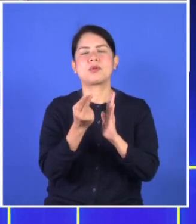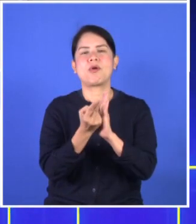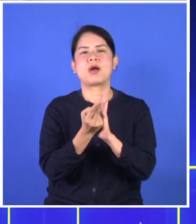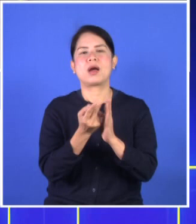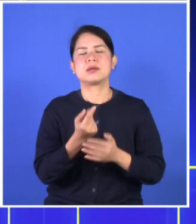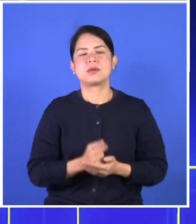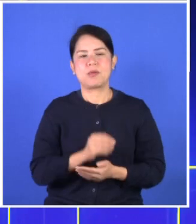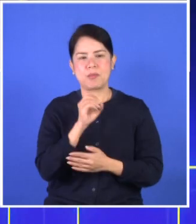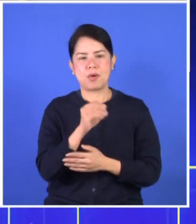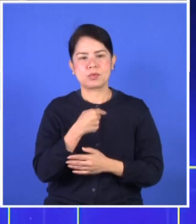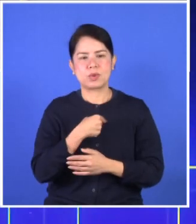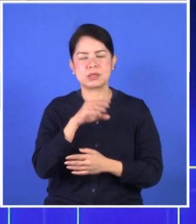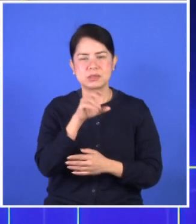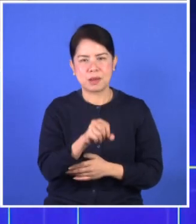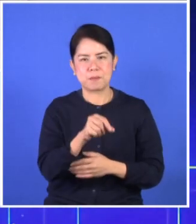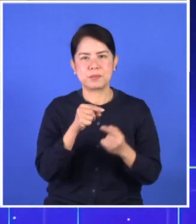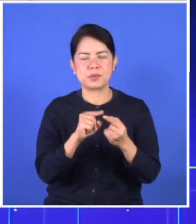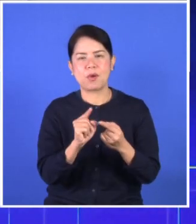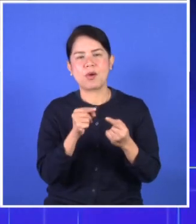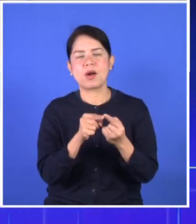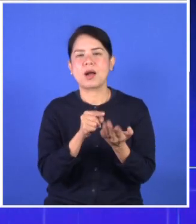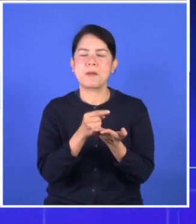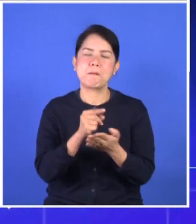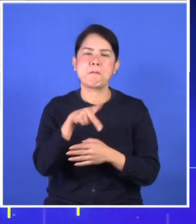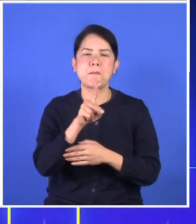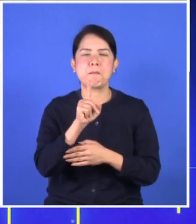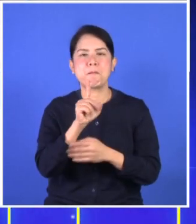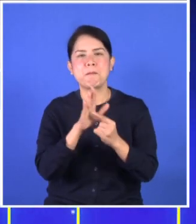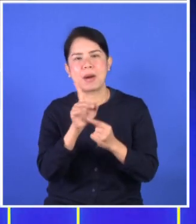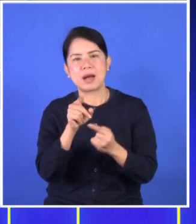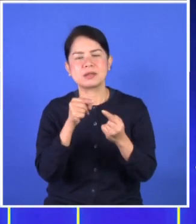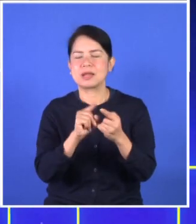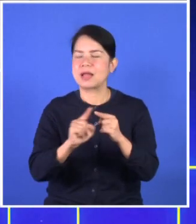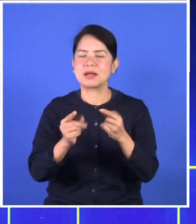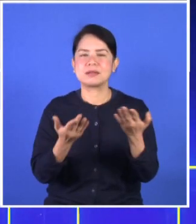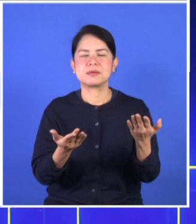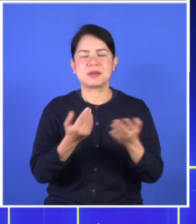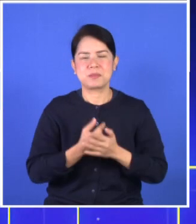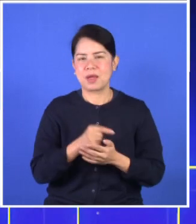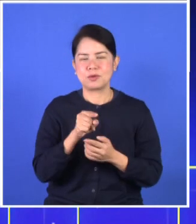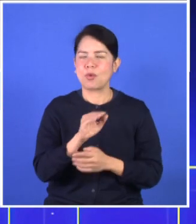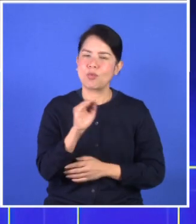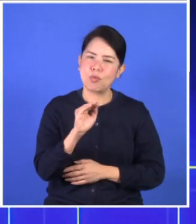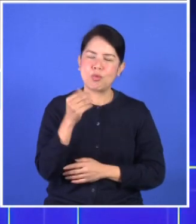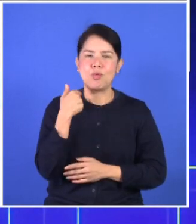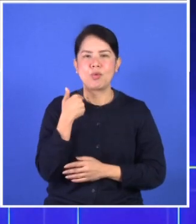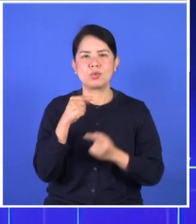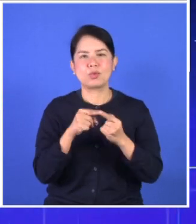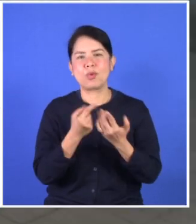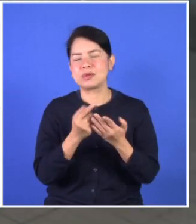ได้จับแต่เขียดตะปาดนะที่ผ่านมาเนี่ยผมผ่านมาหมดแล้ว จะงูหรือตุ๊กแกผมผ่านมาหมดแล้วเอาฟังเสียงพี่เขาหน่อย